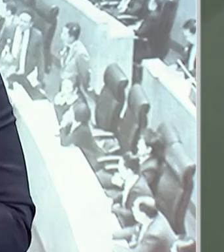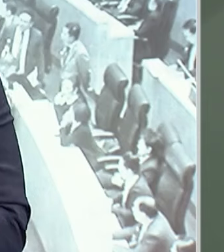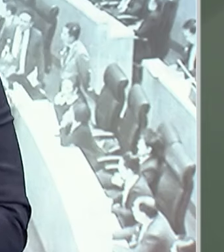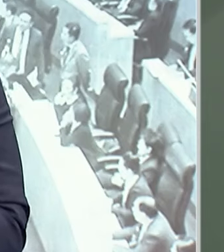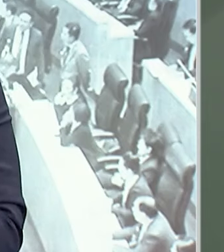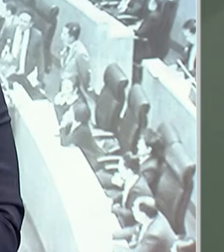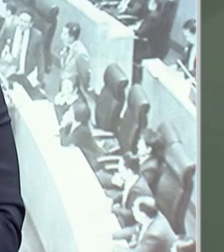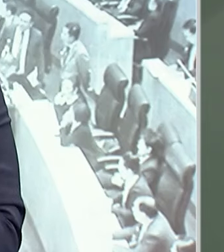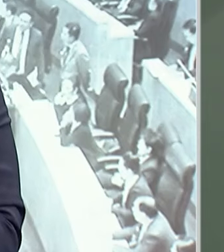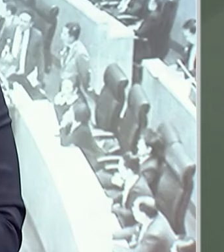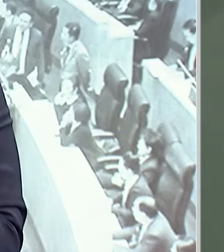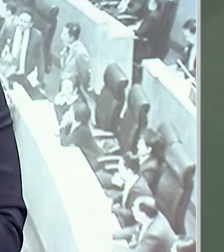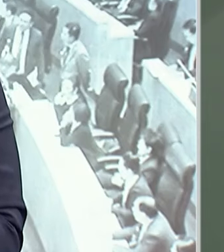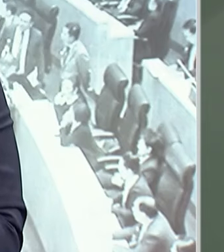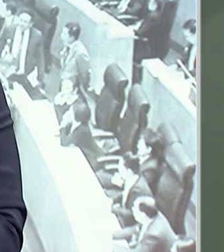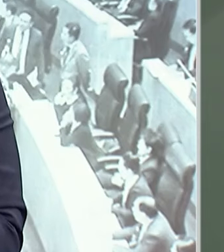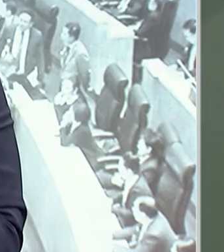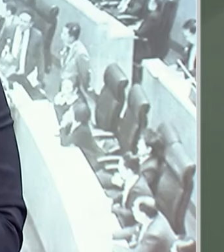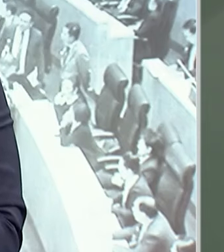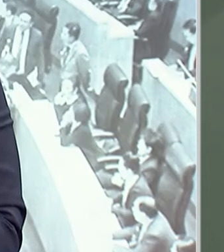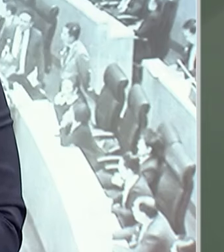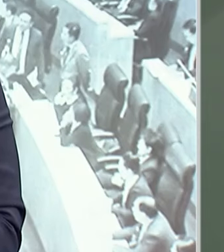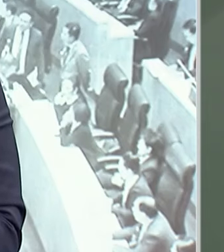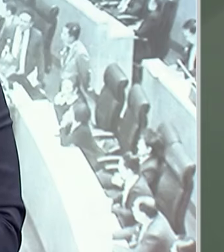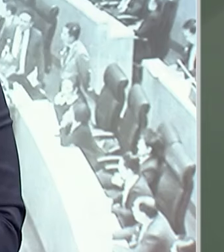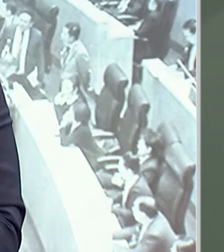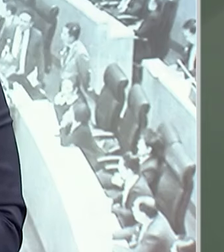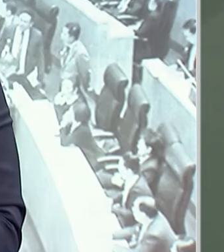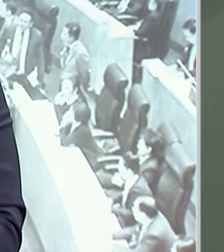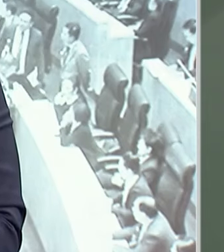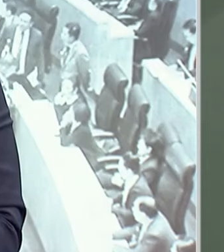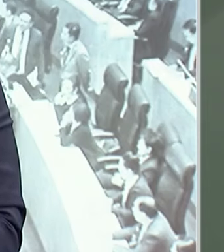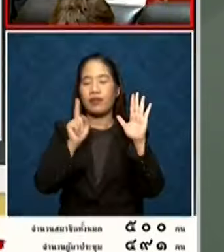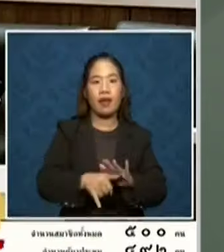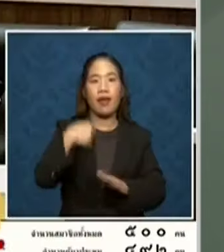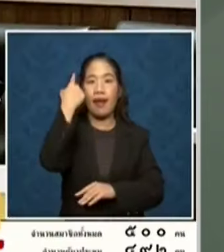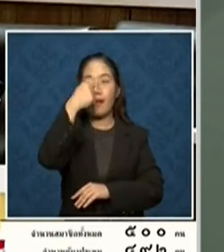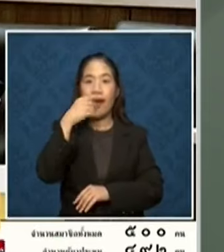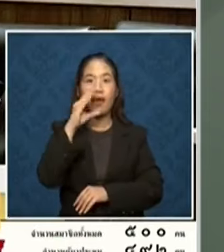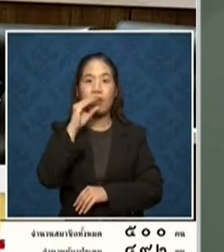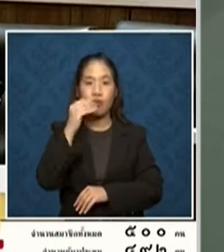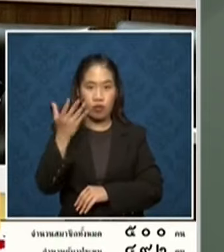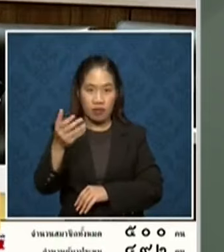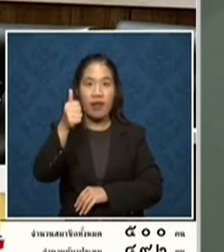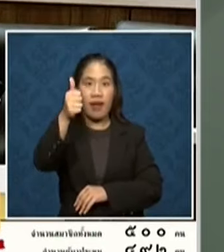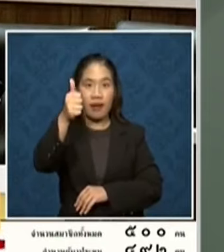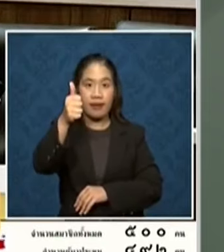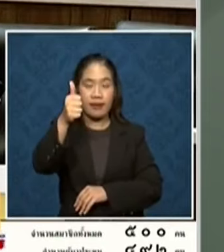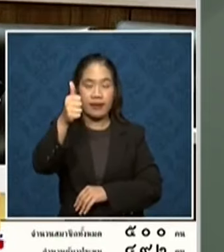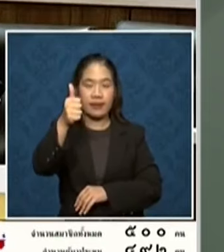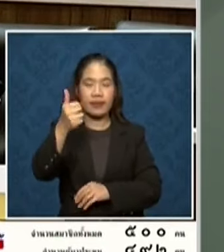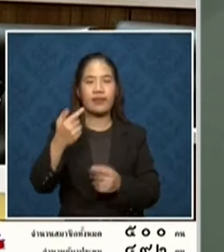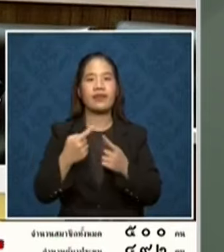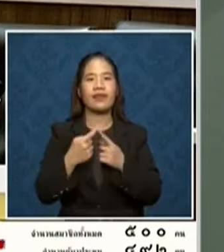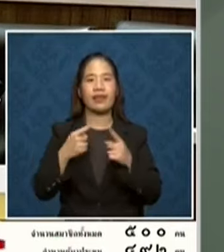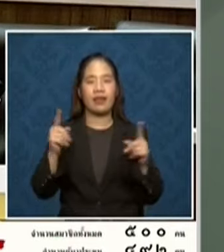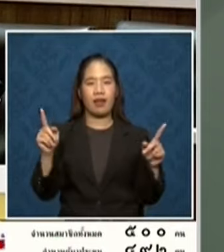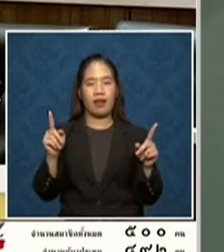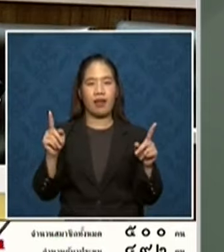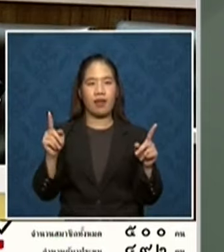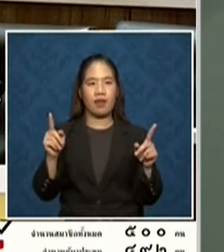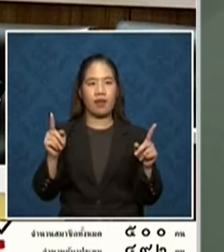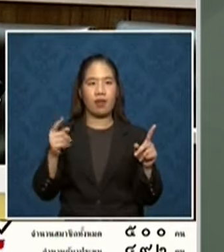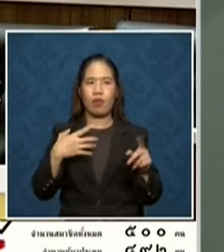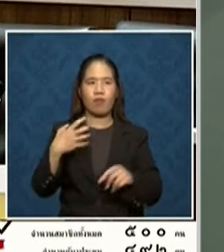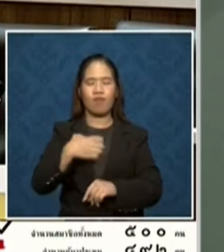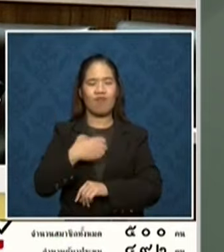ครับ จบไปก็คือที่บอกถ้าเป็นมติพรร ค ก็คือถ้ามติพรรคไปเนี่ยคุณชวนคุณจุรินทร์คุณบัญญัติต้องห